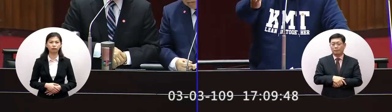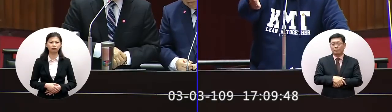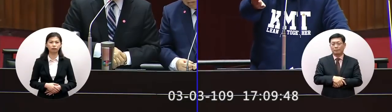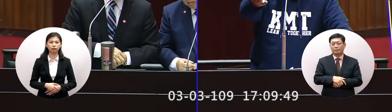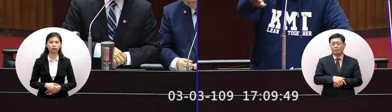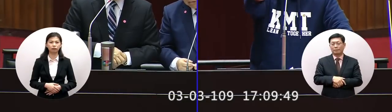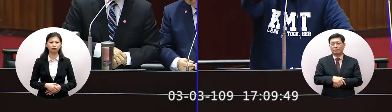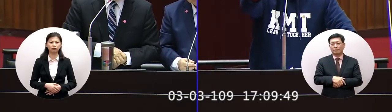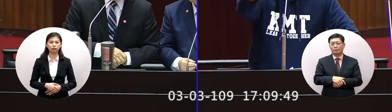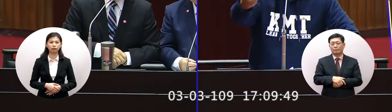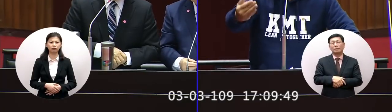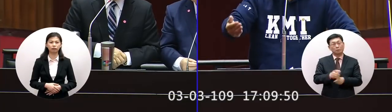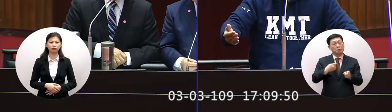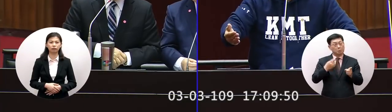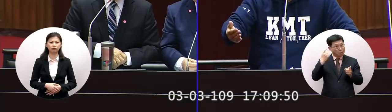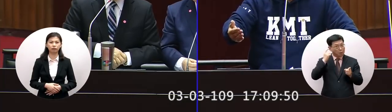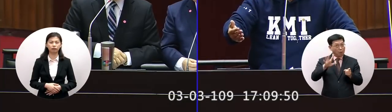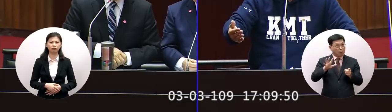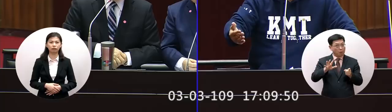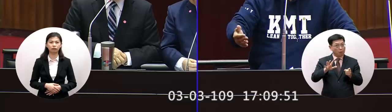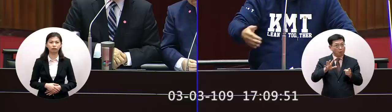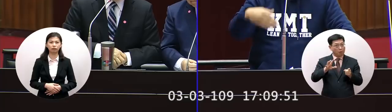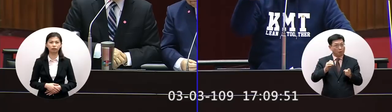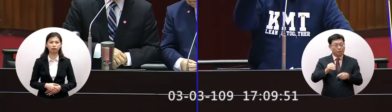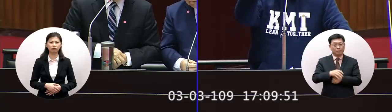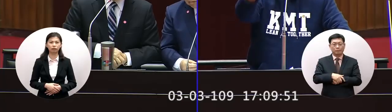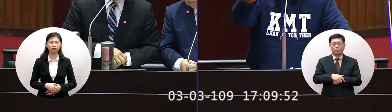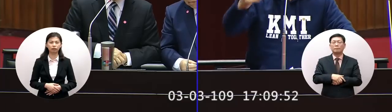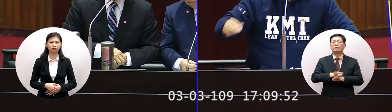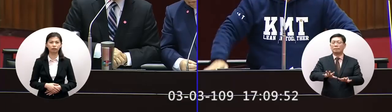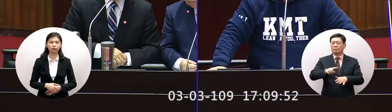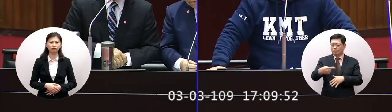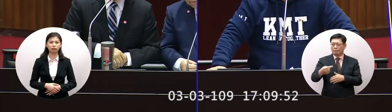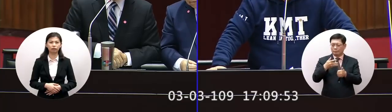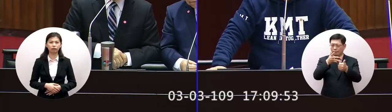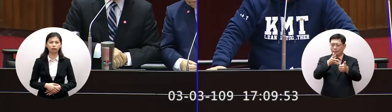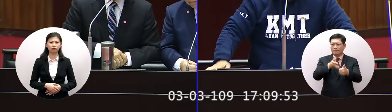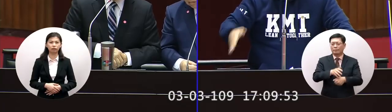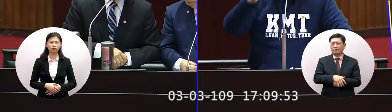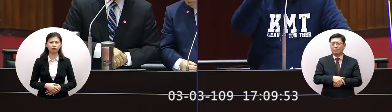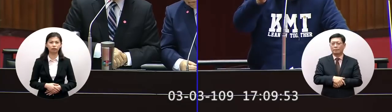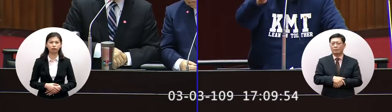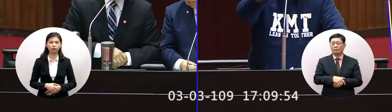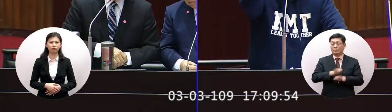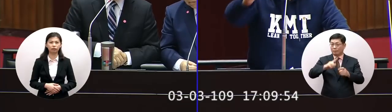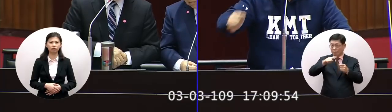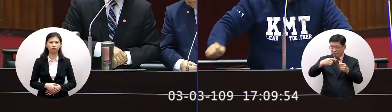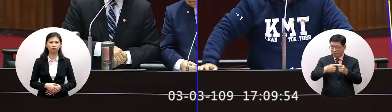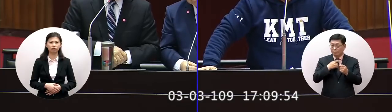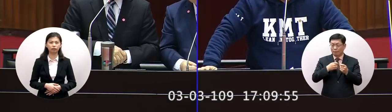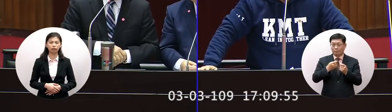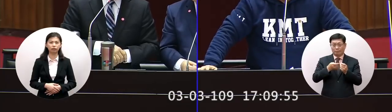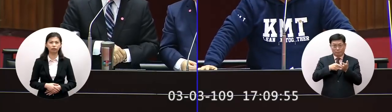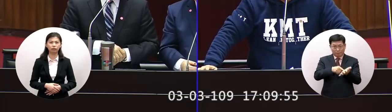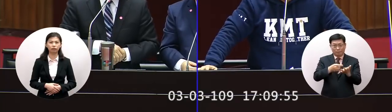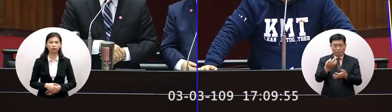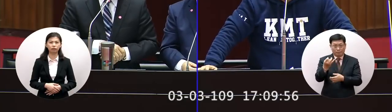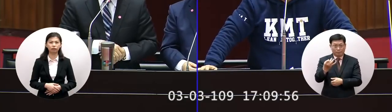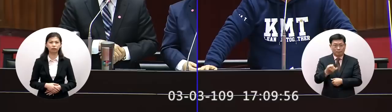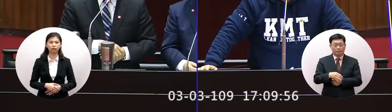好，你有听到这无？有啊。来，我接下来要请教你，今年是变偌济？